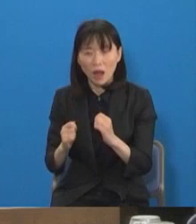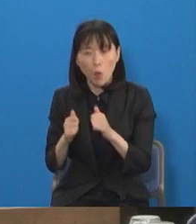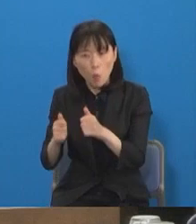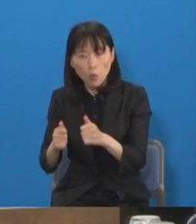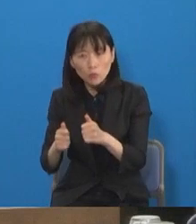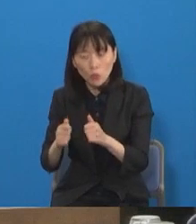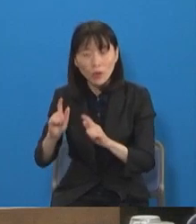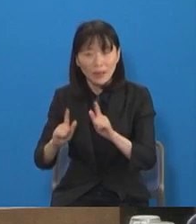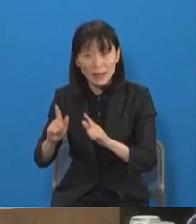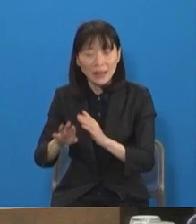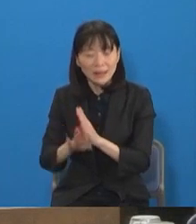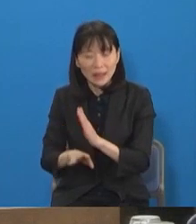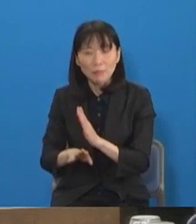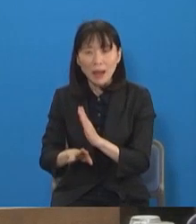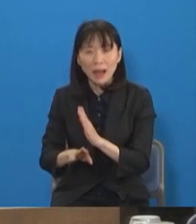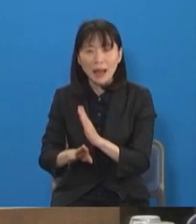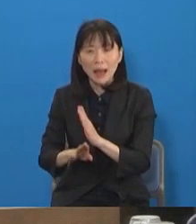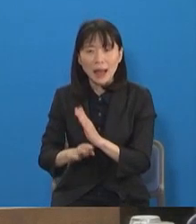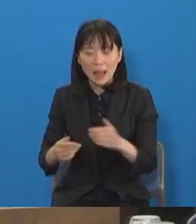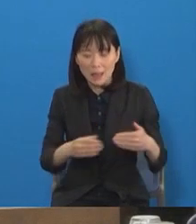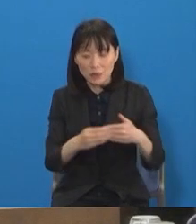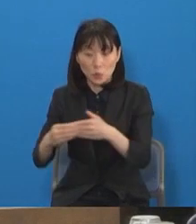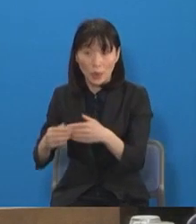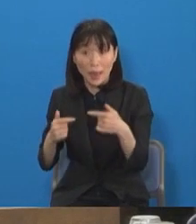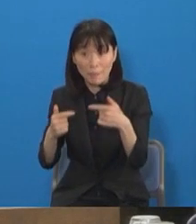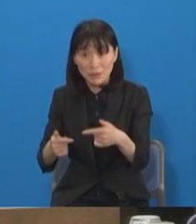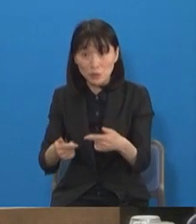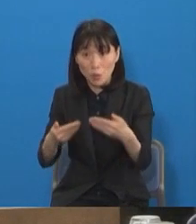居宅訪問型保育事業を除く送迎用バスへの